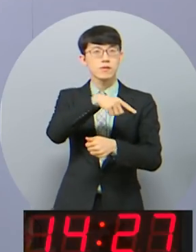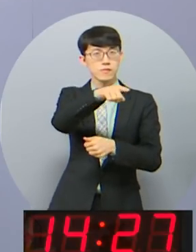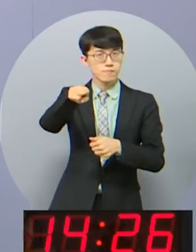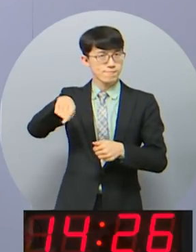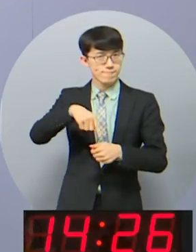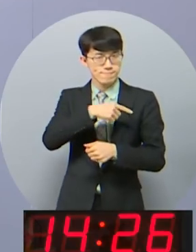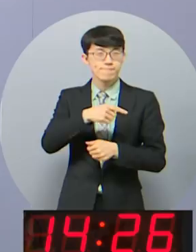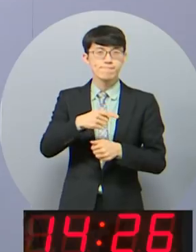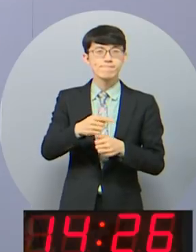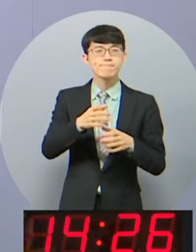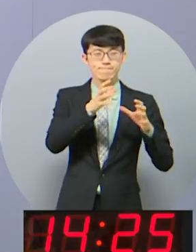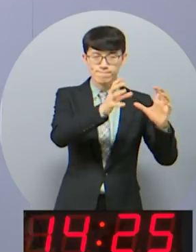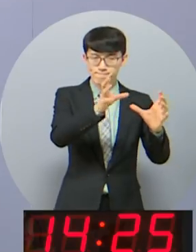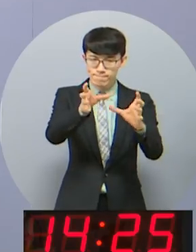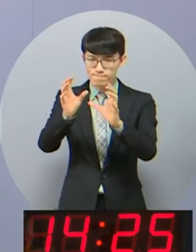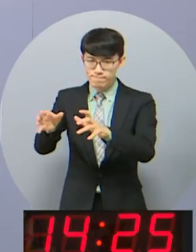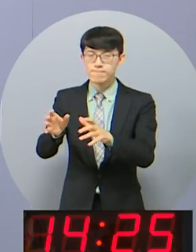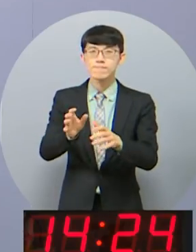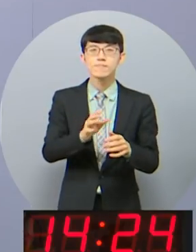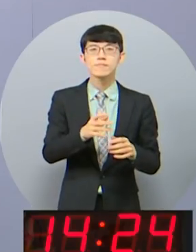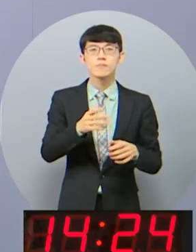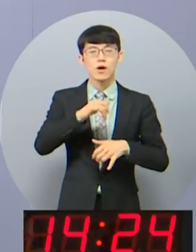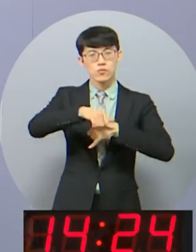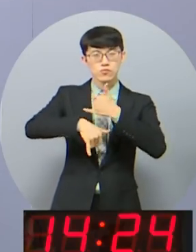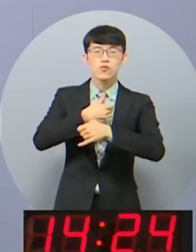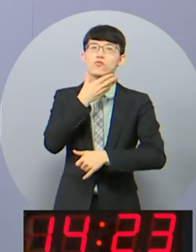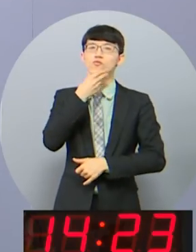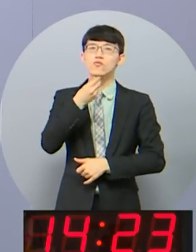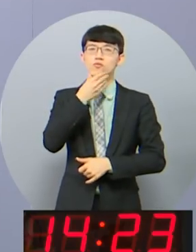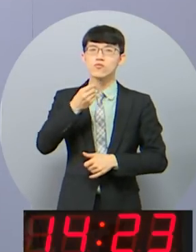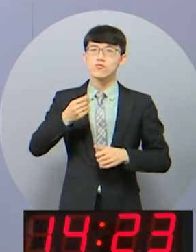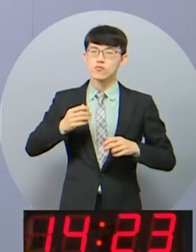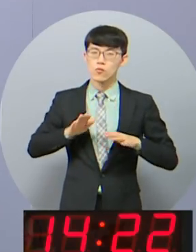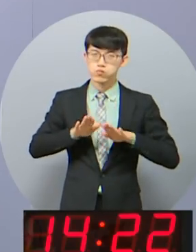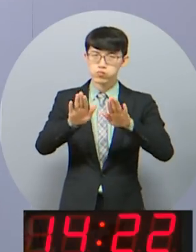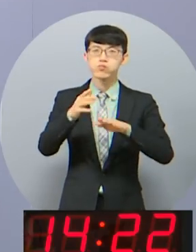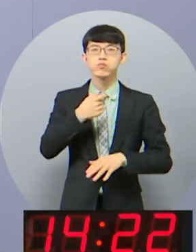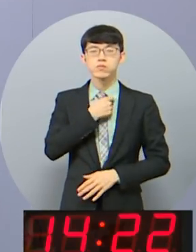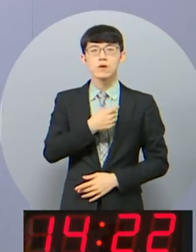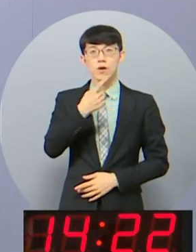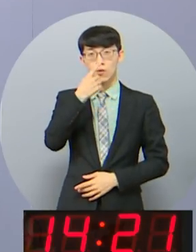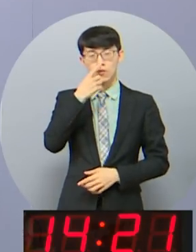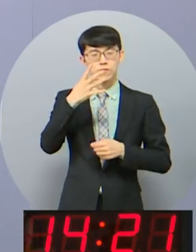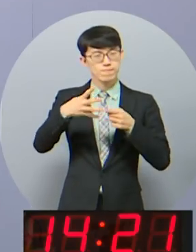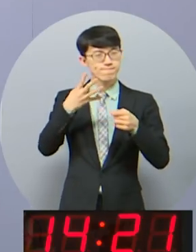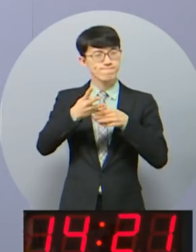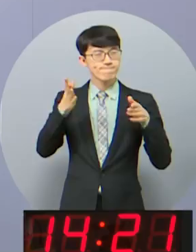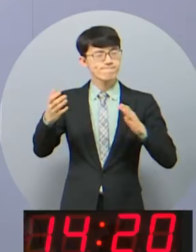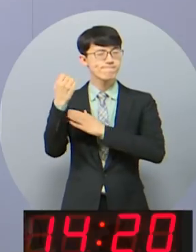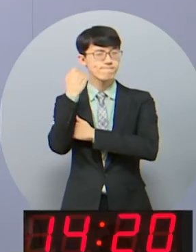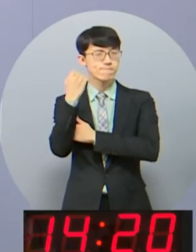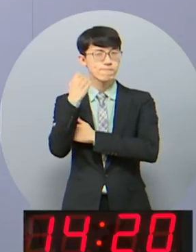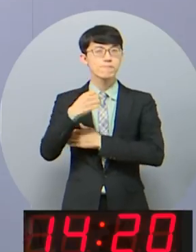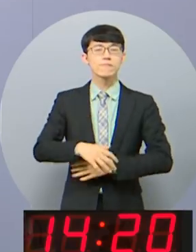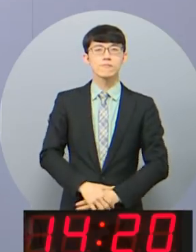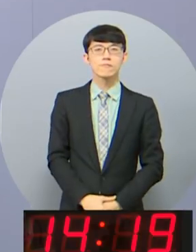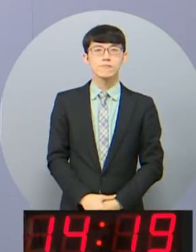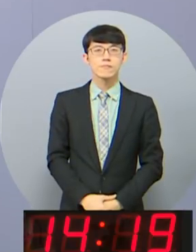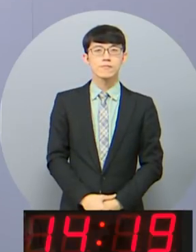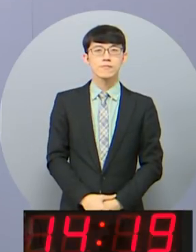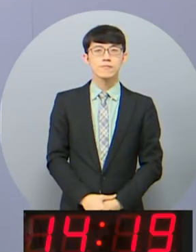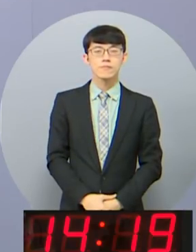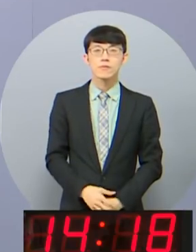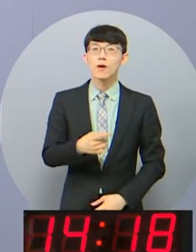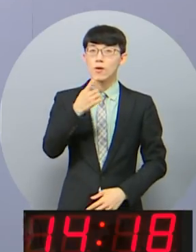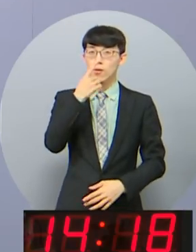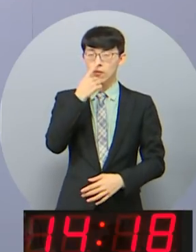的这个建设跟更幸福的生活感。所以宇恩呢这四年认真努力，虽然可以留